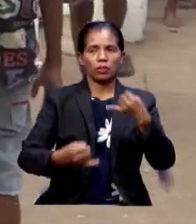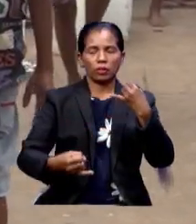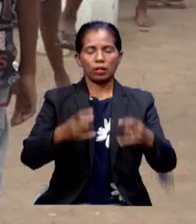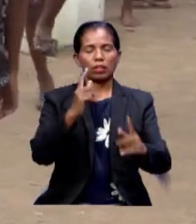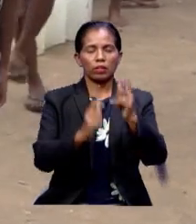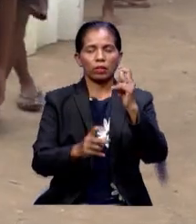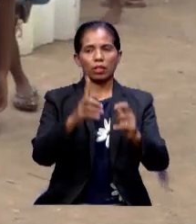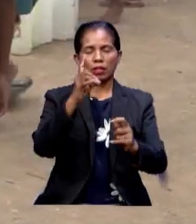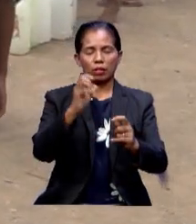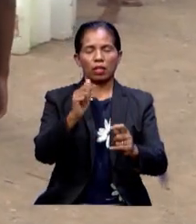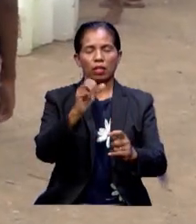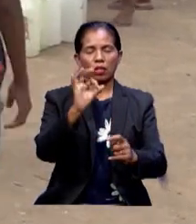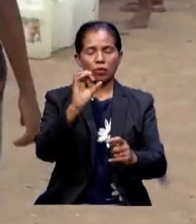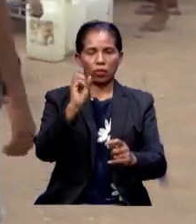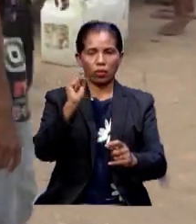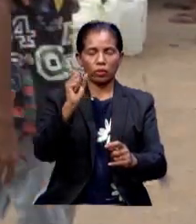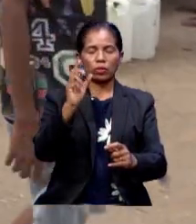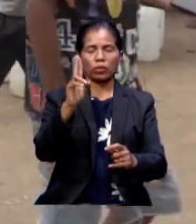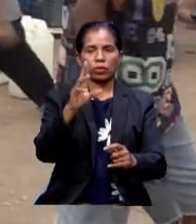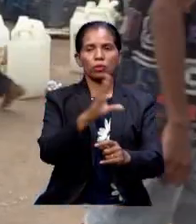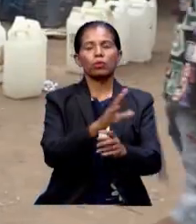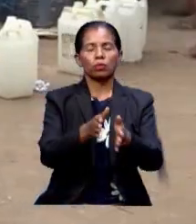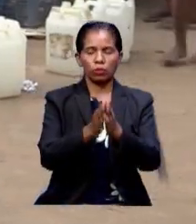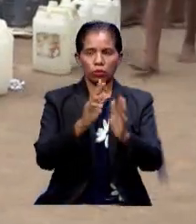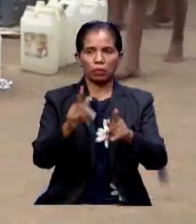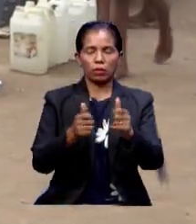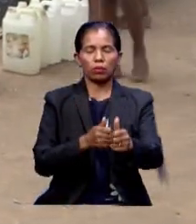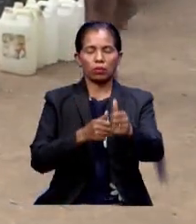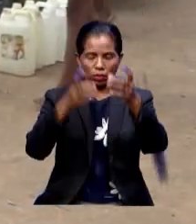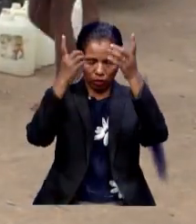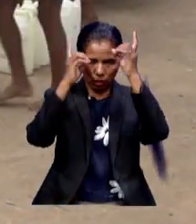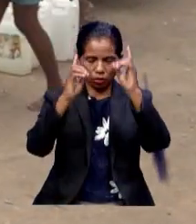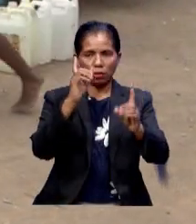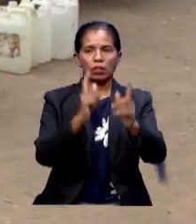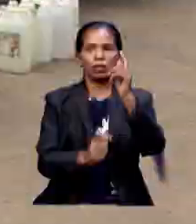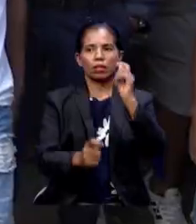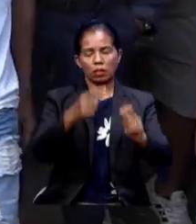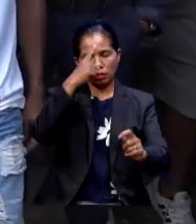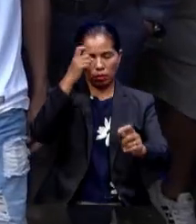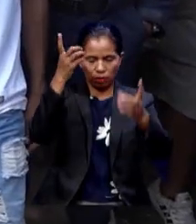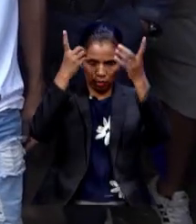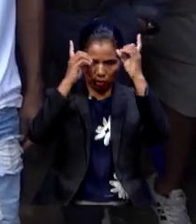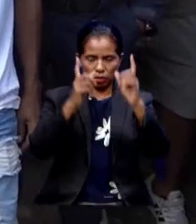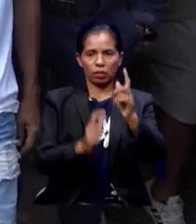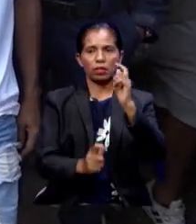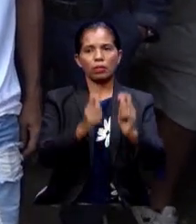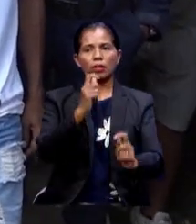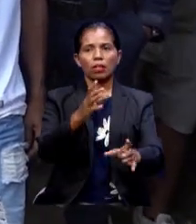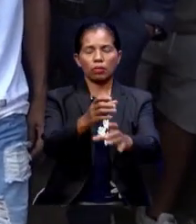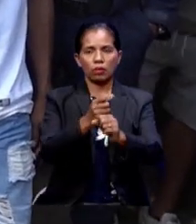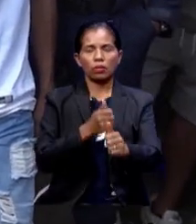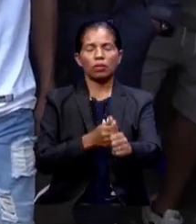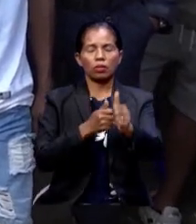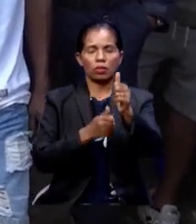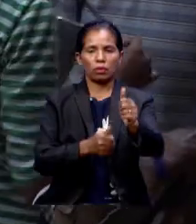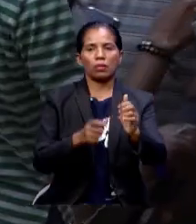Dili Afonso Carmona husuba komunidade sirane atu kumpri desizaun tribunal tamba desizaun nebe tribunal foti basea ba